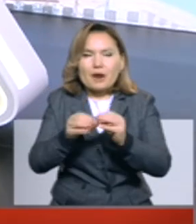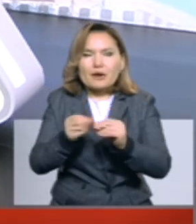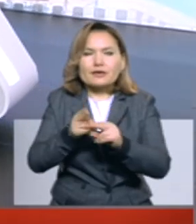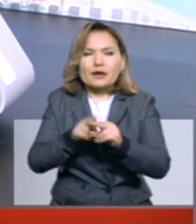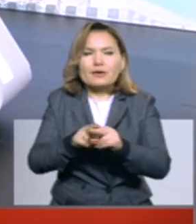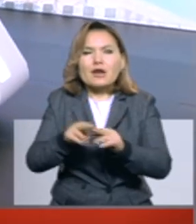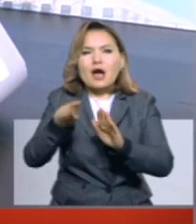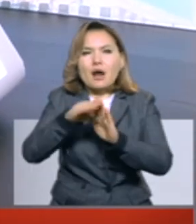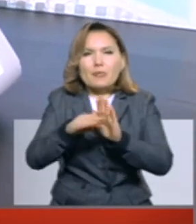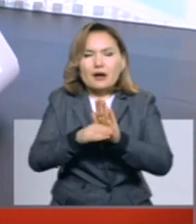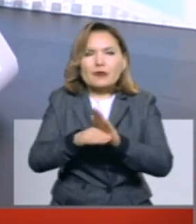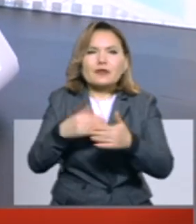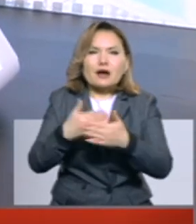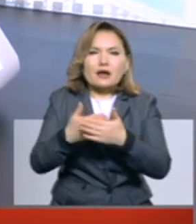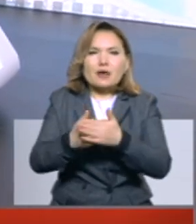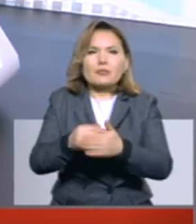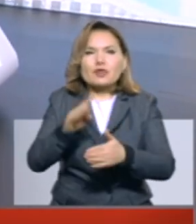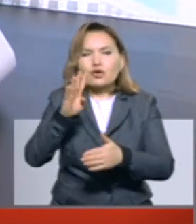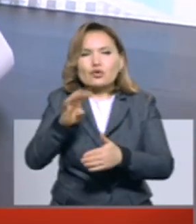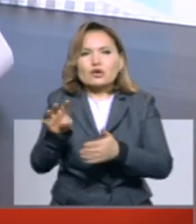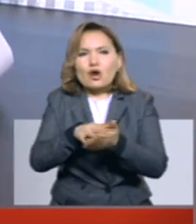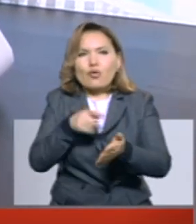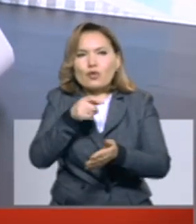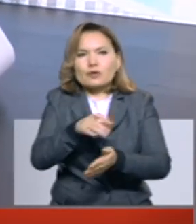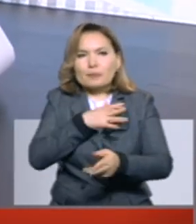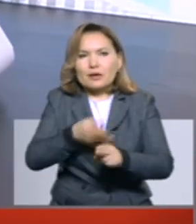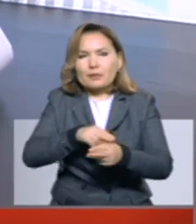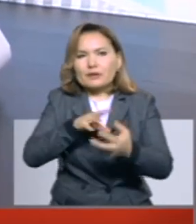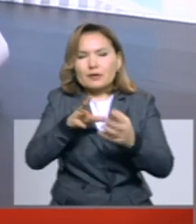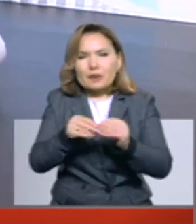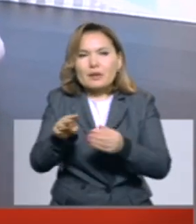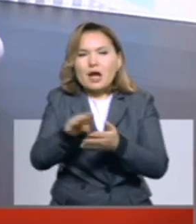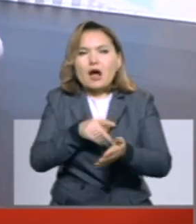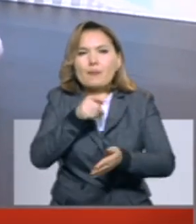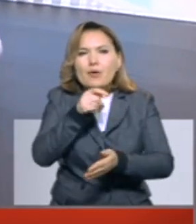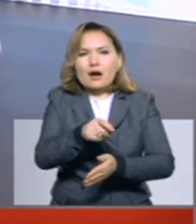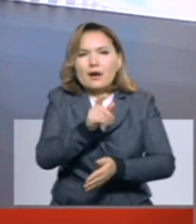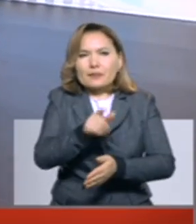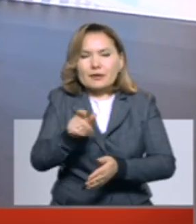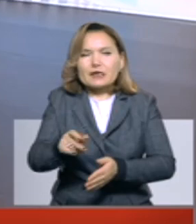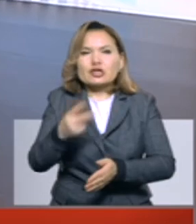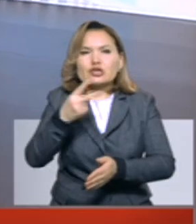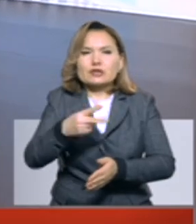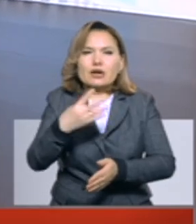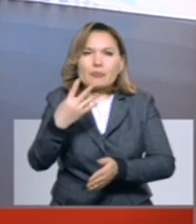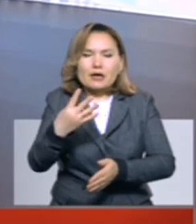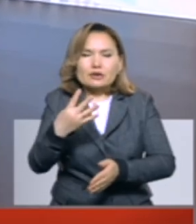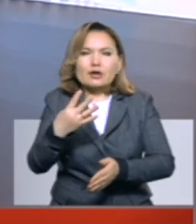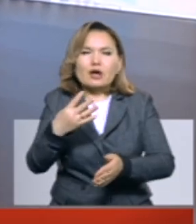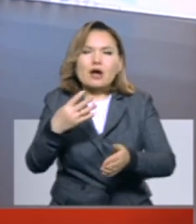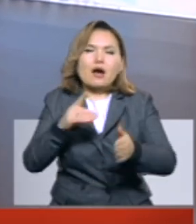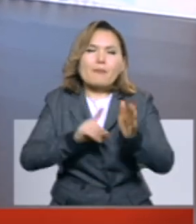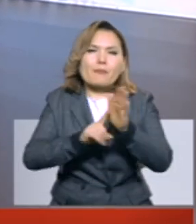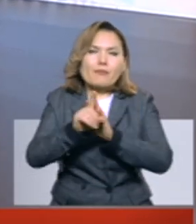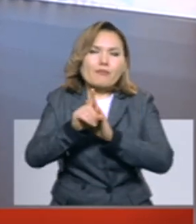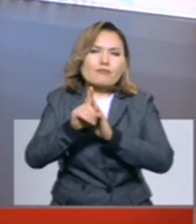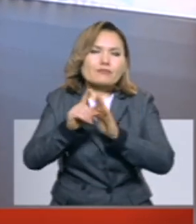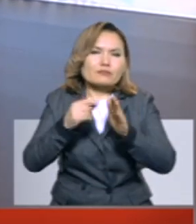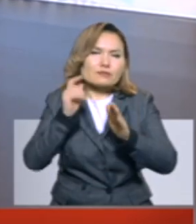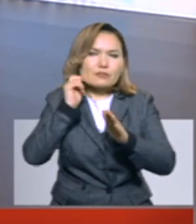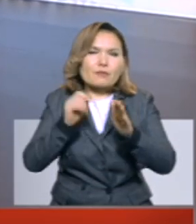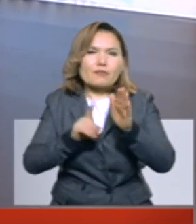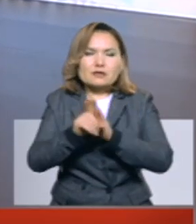платформа сағатына орта есеппен 400 өтінім қабылдаған. Өтінім бергендердің дені 24-35 жас аралығындағы